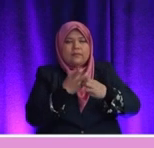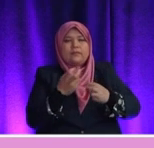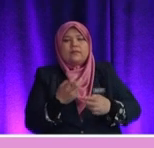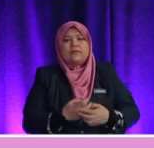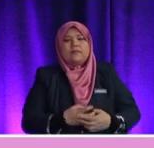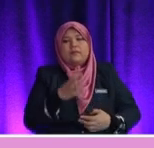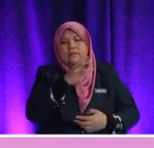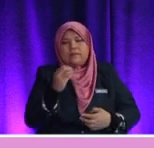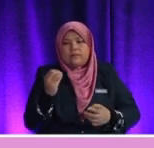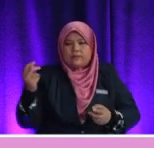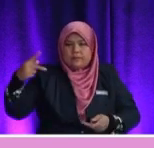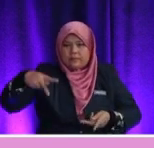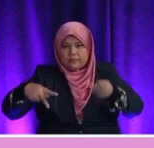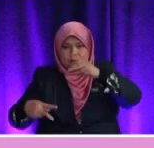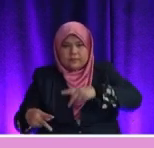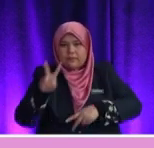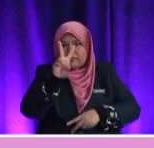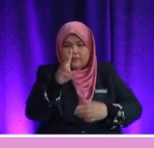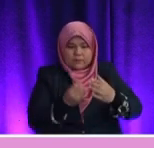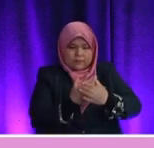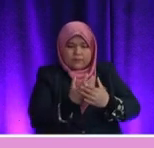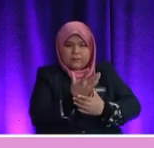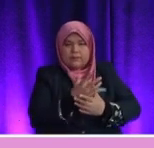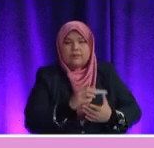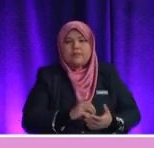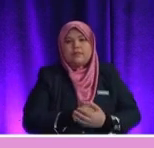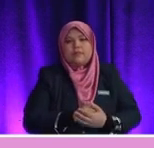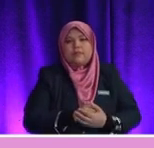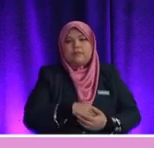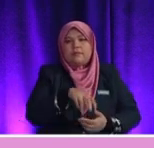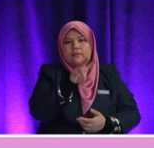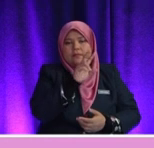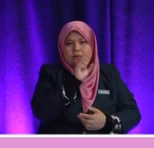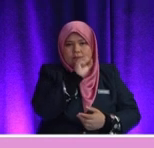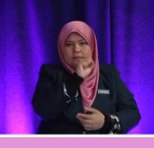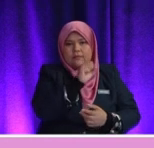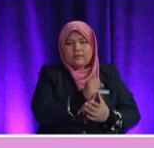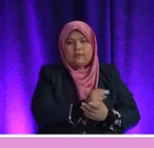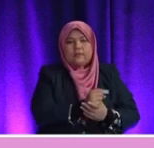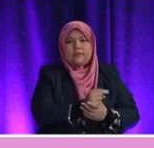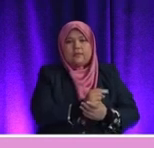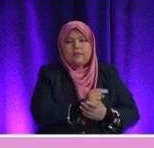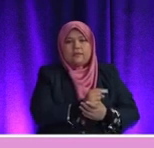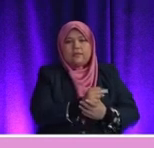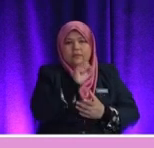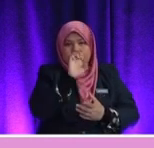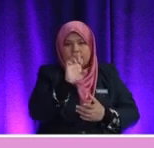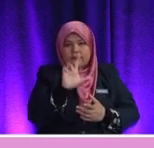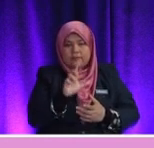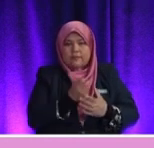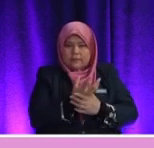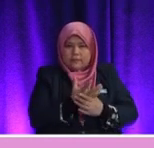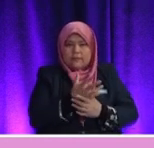Oke terdapat dua jenis sel yaitu sel elektrolitik dan sel kimia manakala kita